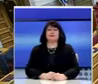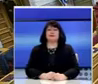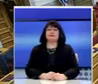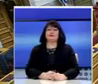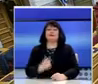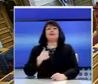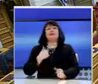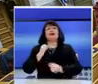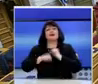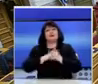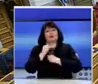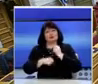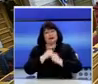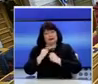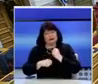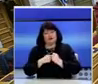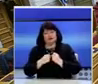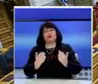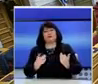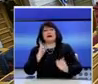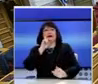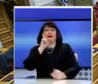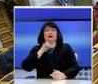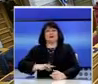Θα προσπαθήσω, κυρίες και κύριοι συνάδελφοι,